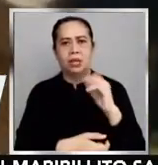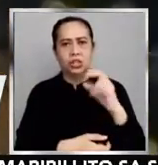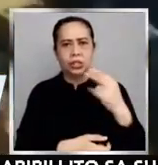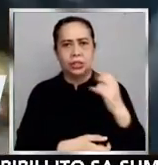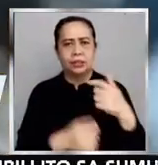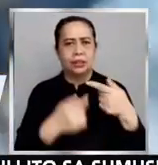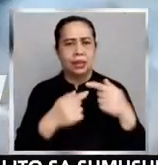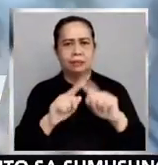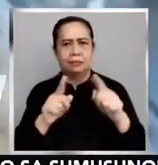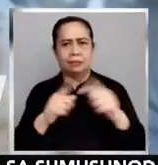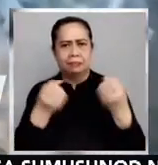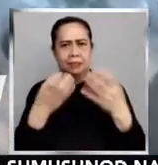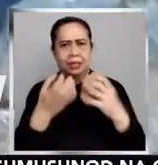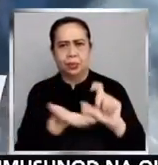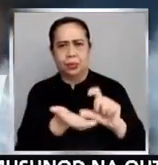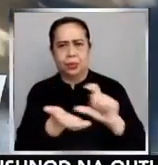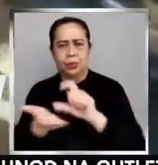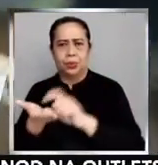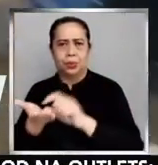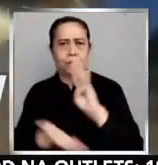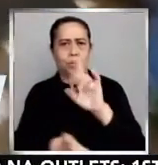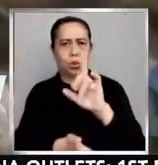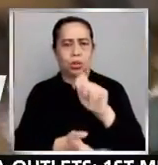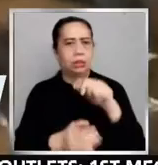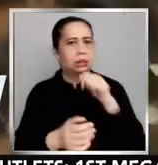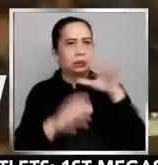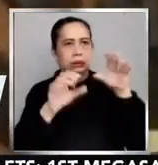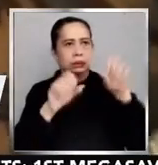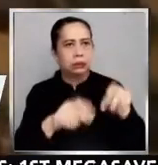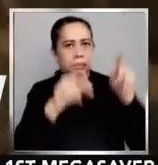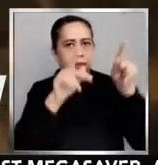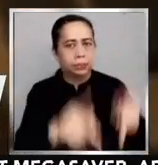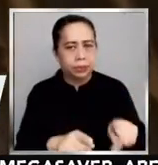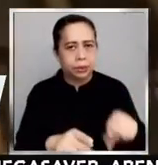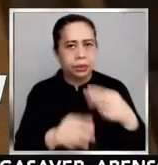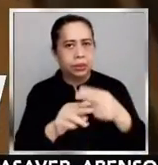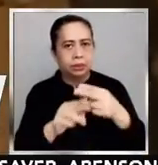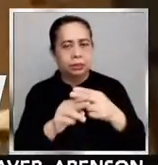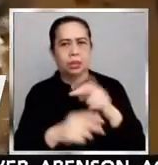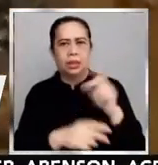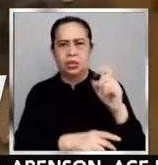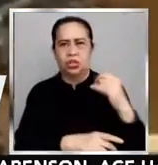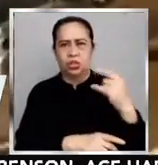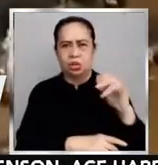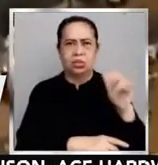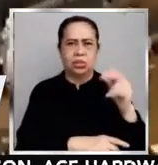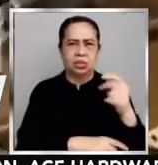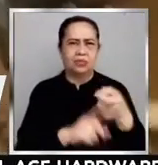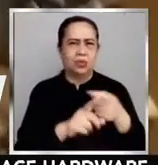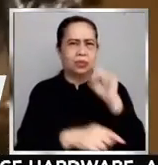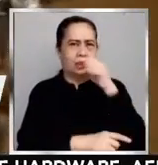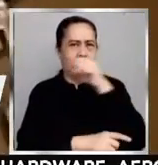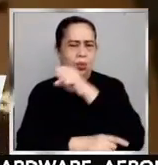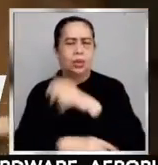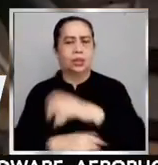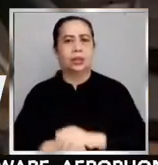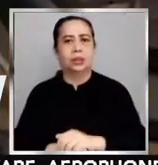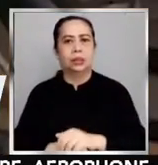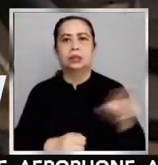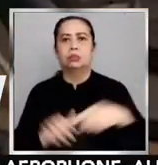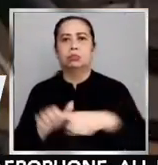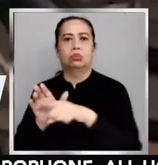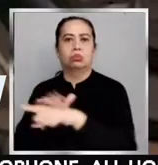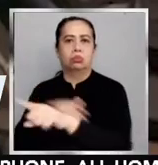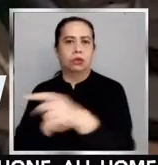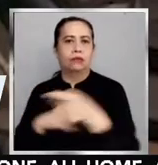Hindi inabutan sa lugar ang subject ng operasyon na si Zhang Zhang Xiaodong, isang Taiwanese national. Pugante na ito sa kanyang bansa